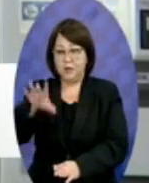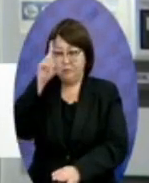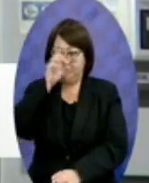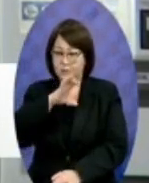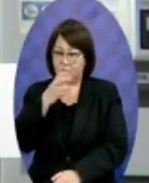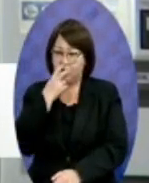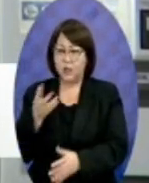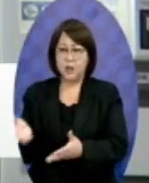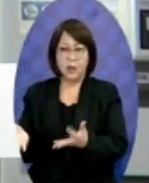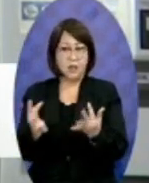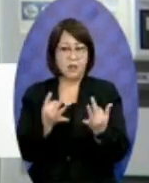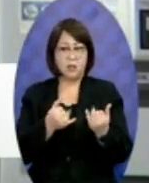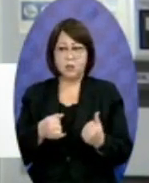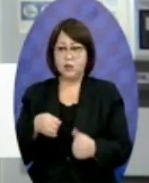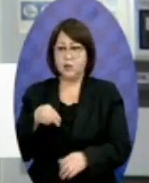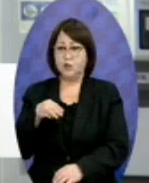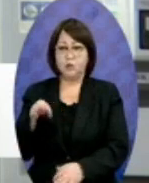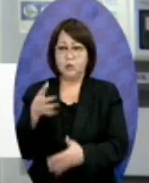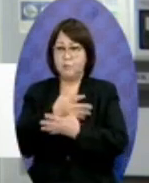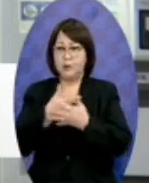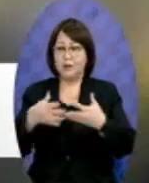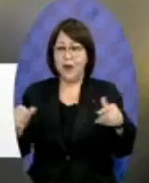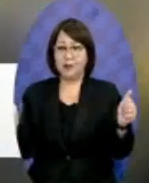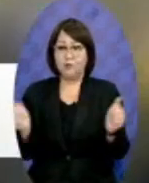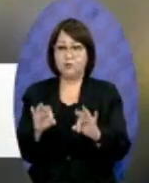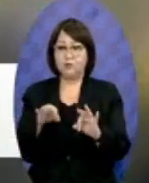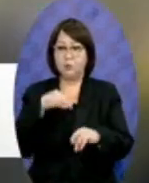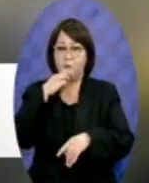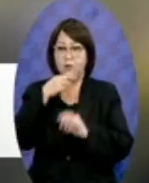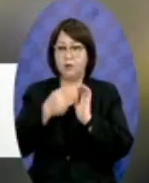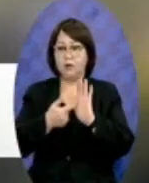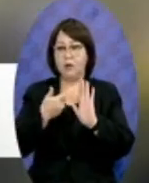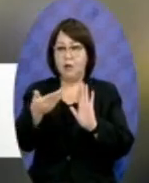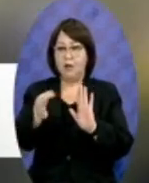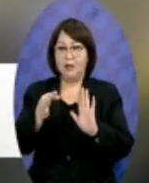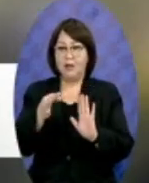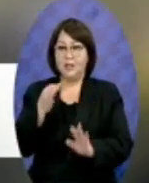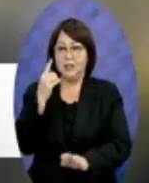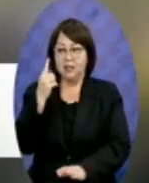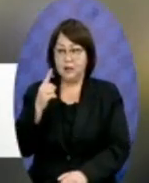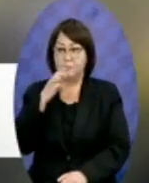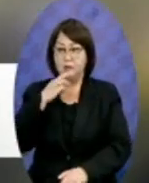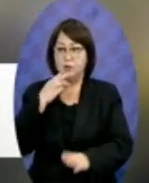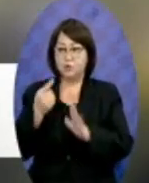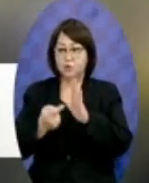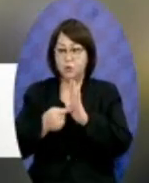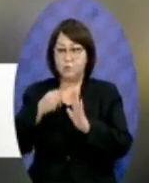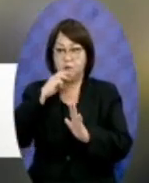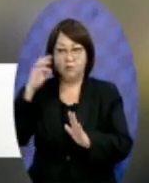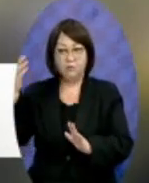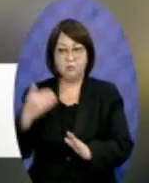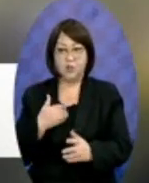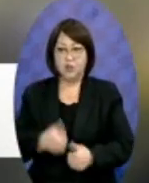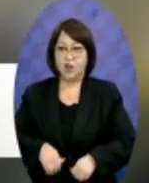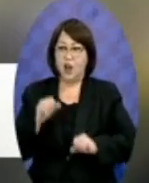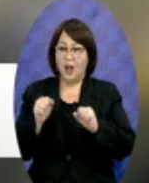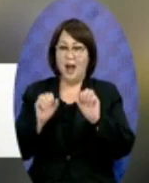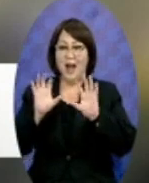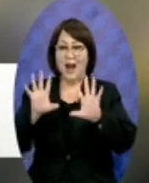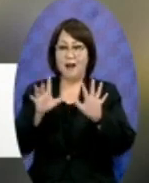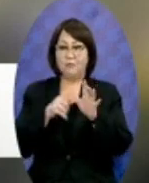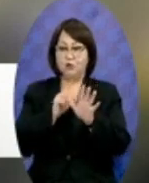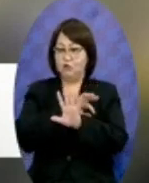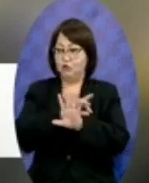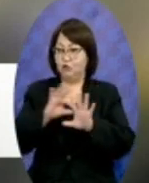тоног төхөөрөмж алдагдсан талаарх тоог хэлэхгүй байгаа. За тэгвэл нэрийн нууцлахыг хүссэн баттай их сурвалжийн мэдээлэлэр бол за Ниран тасгийн 10 гаруй тоног